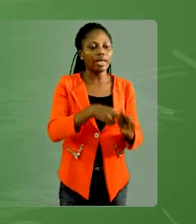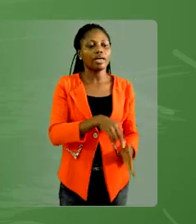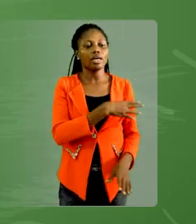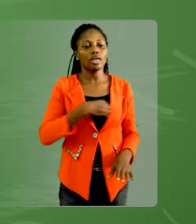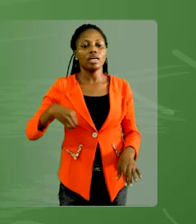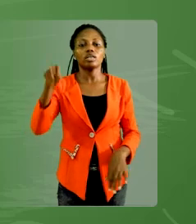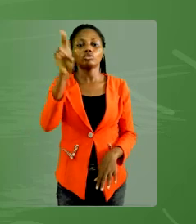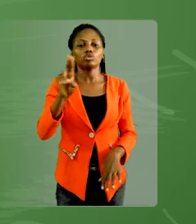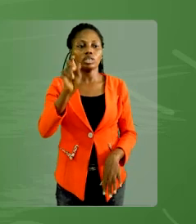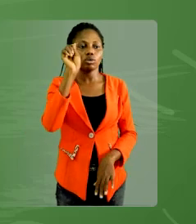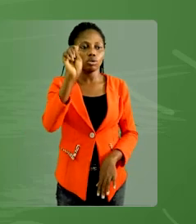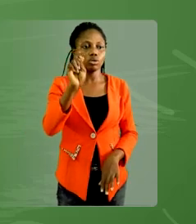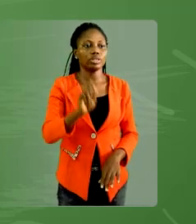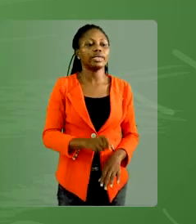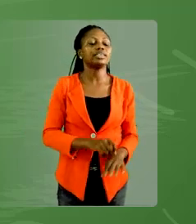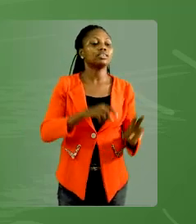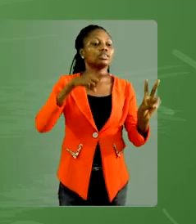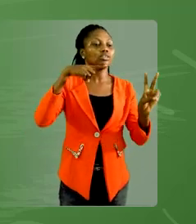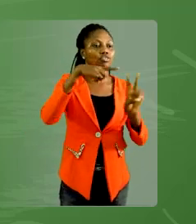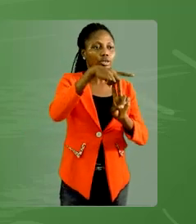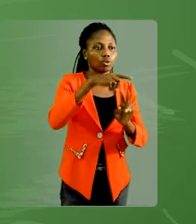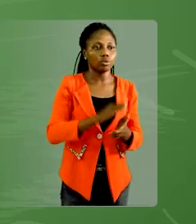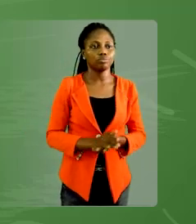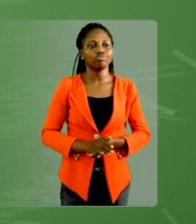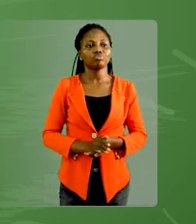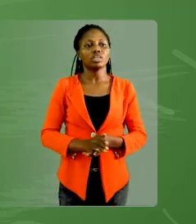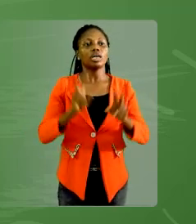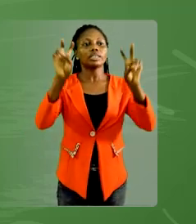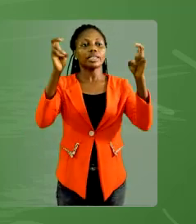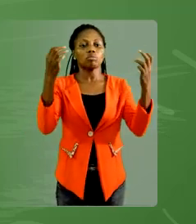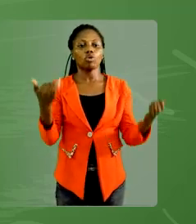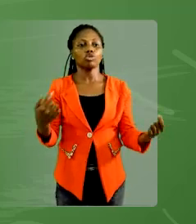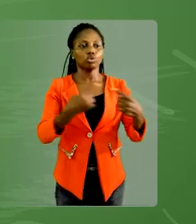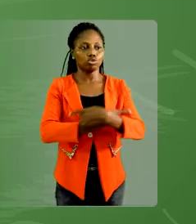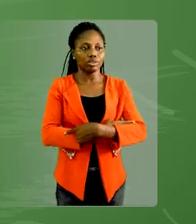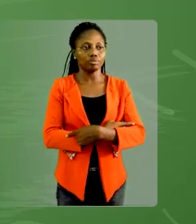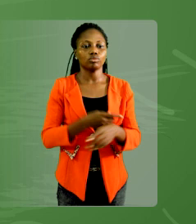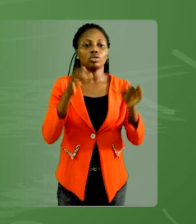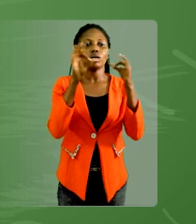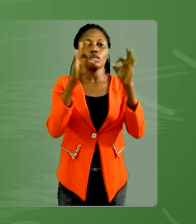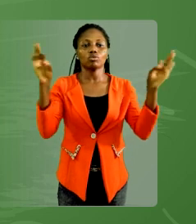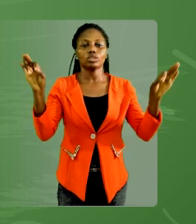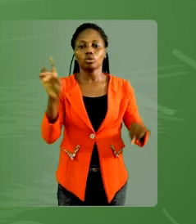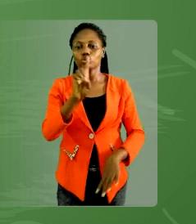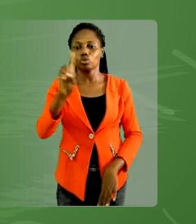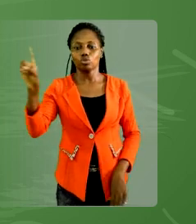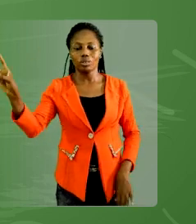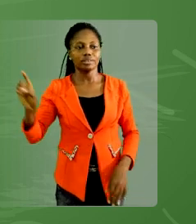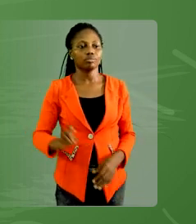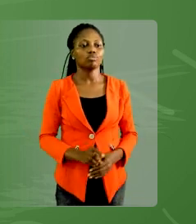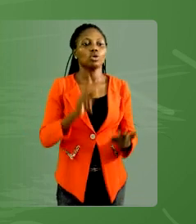Ainsi donc, nous allons voir les équations de droite et notre cours est structuré de la façon